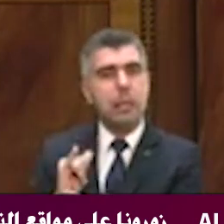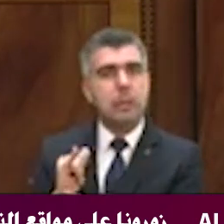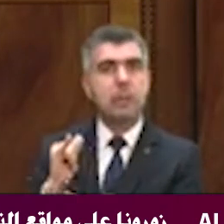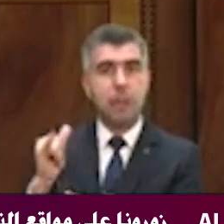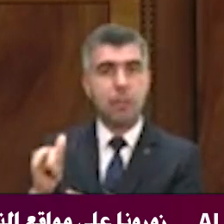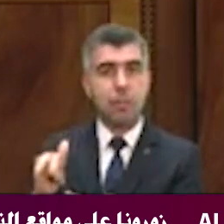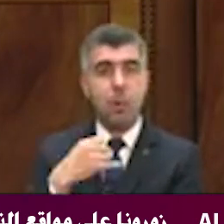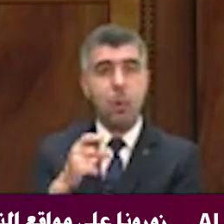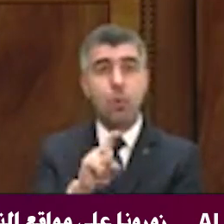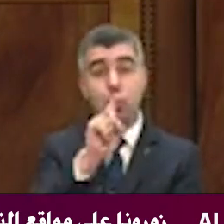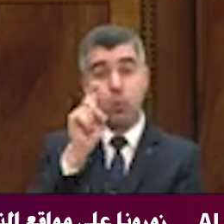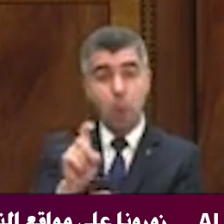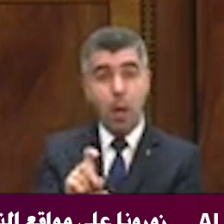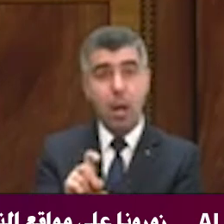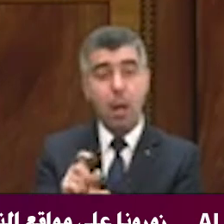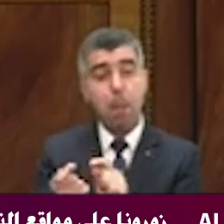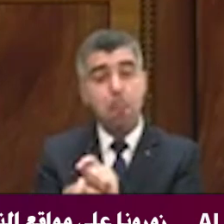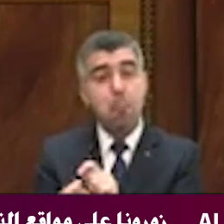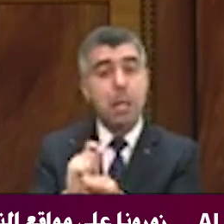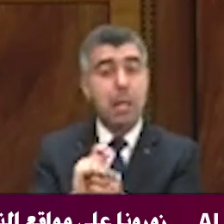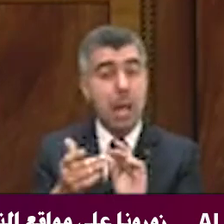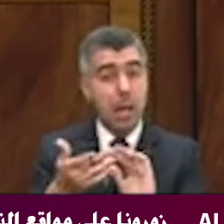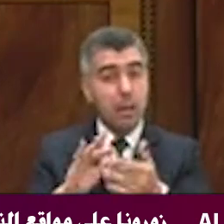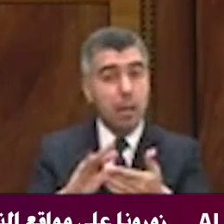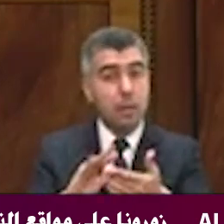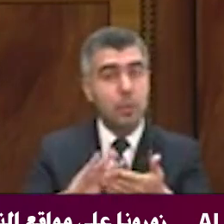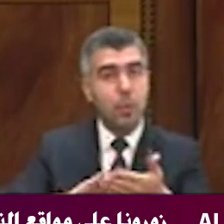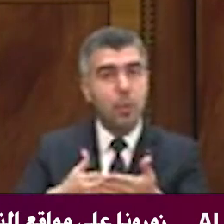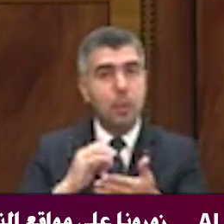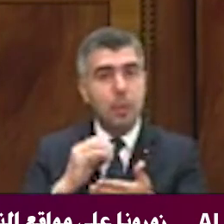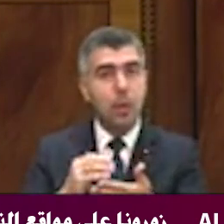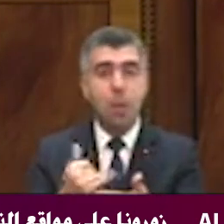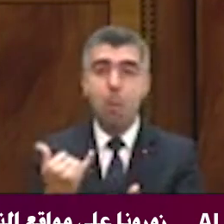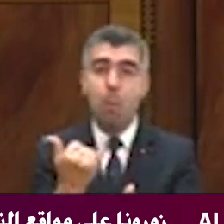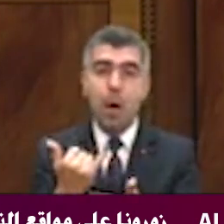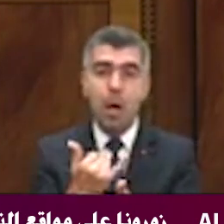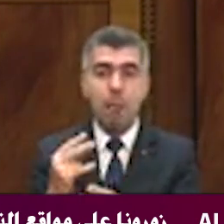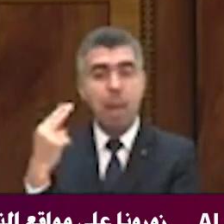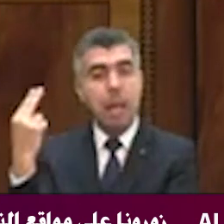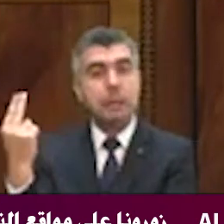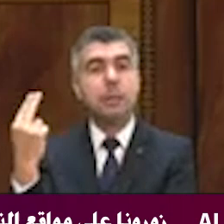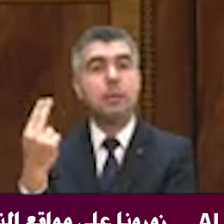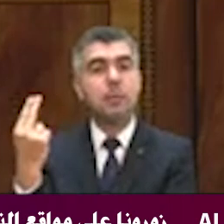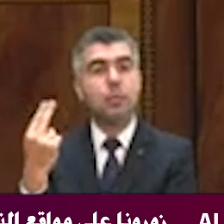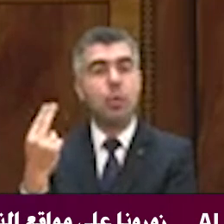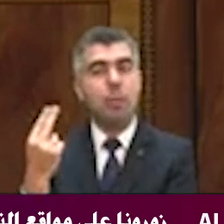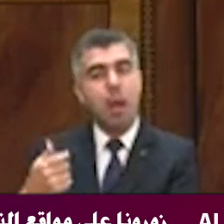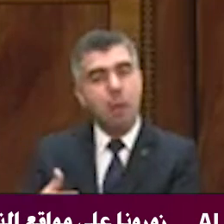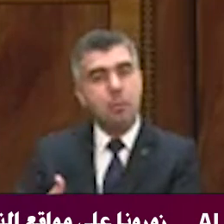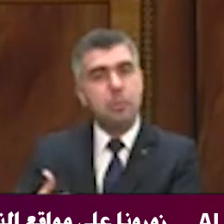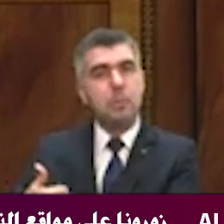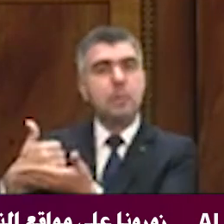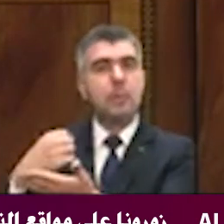عندما نطرح سؤال الانتقال الرقمي لابد أن نربطه بضرورة تشجيع البحث العلمي في هذا المجال أيضا. كل هذه